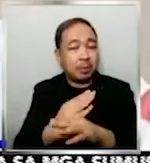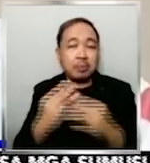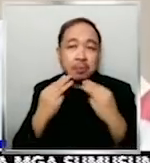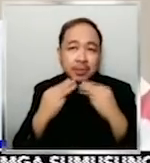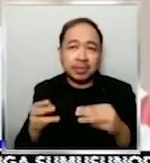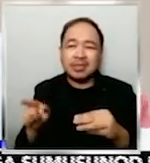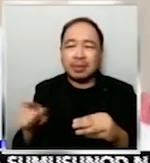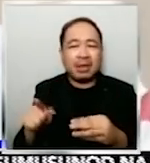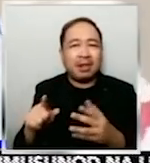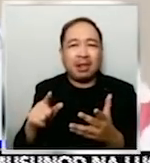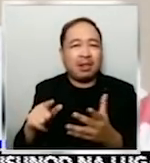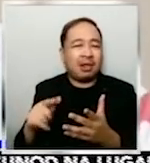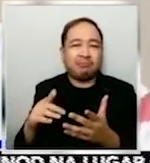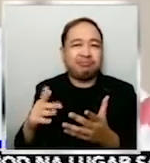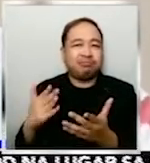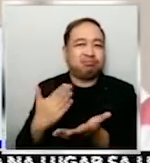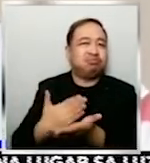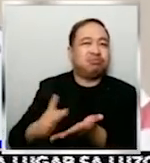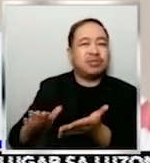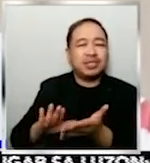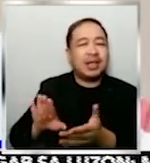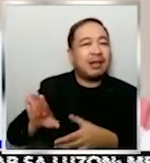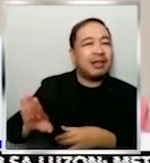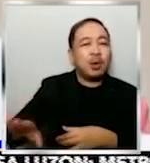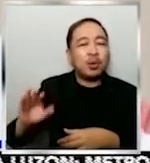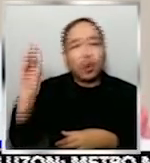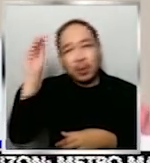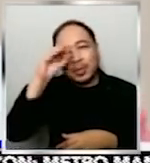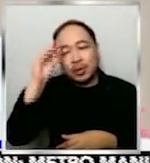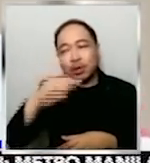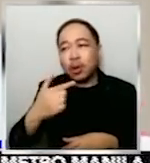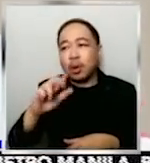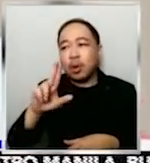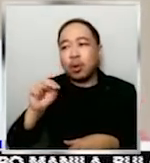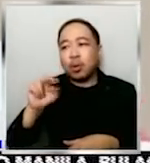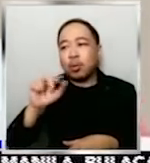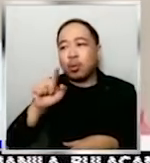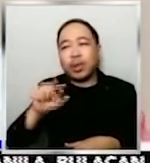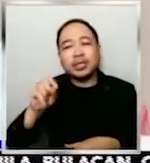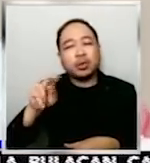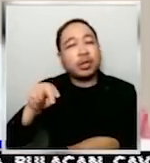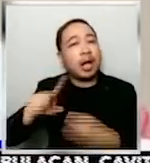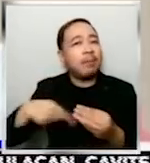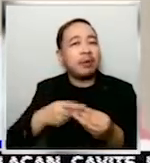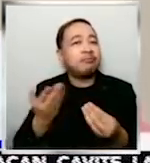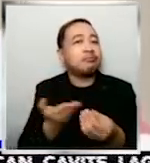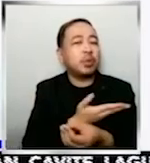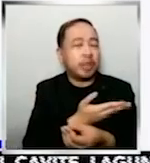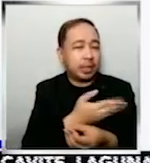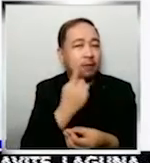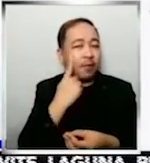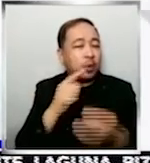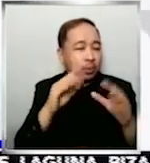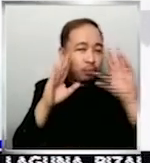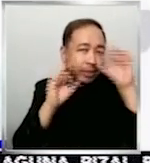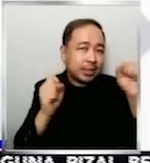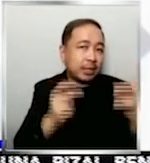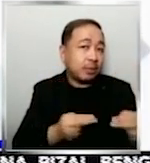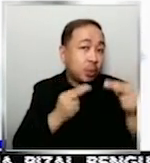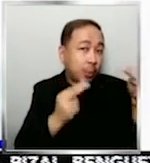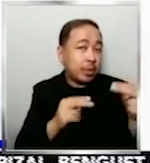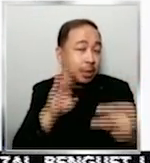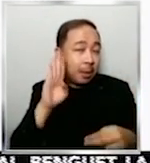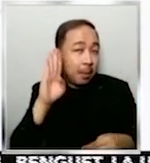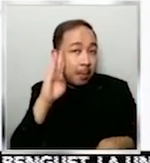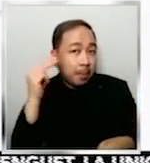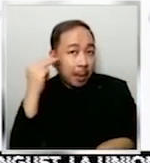retired Comelec Commissioner Rowena Guanzon kaugnay sa disqualification case laban kay presidential aspirant Bongbong Marcos. Sabi naman ni Guanzon, huwag